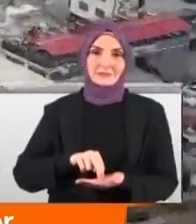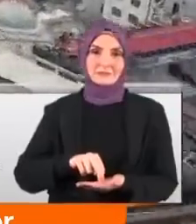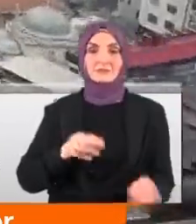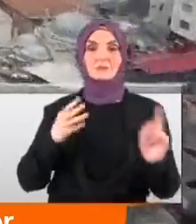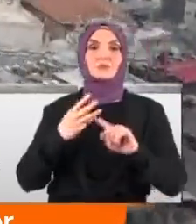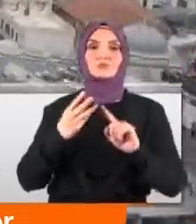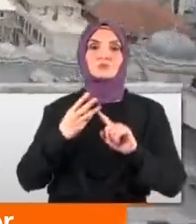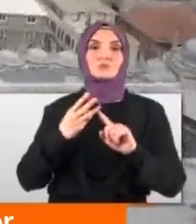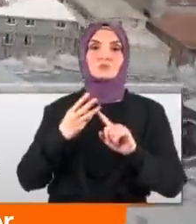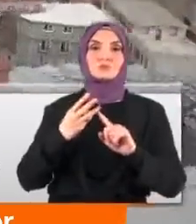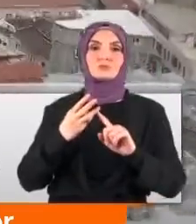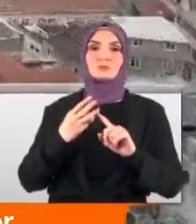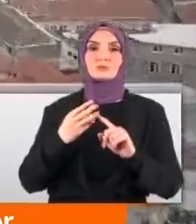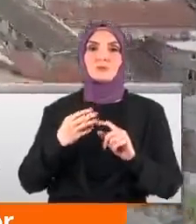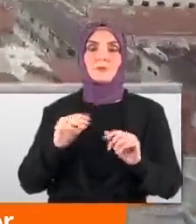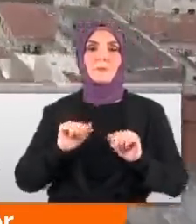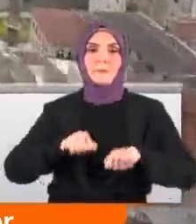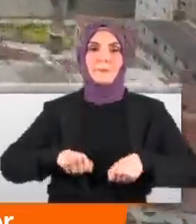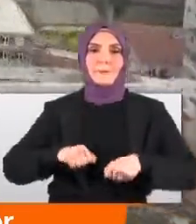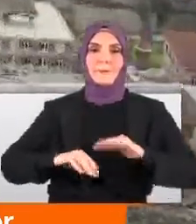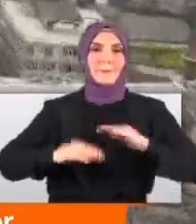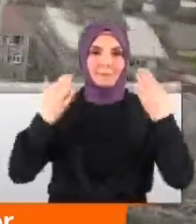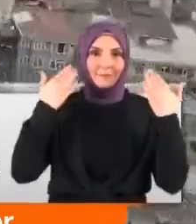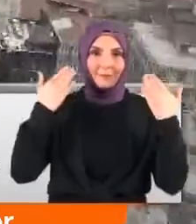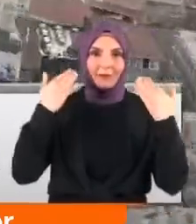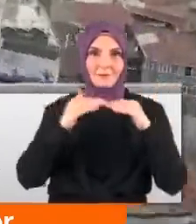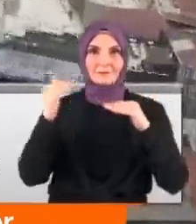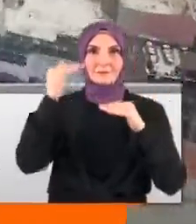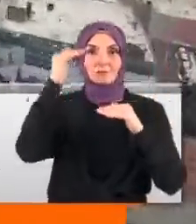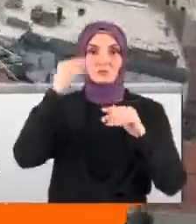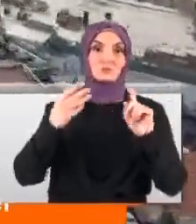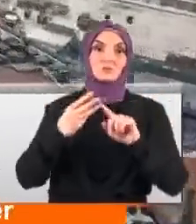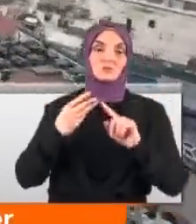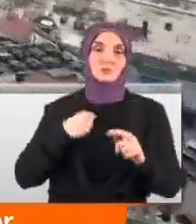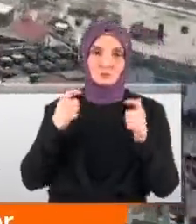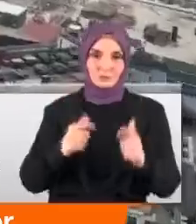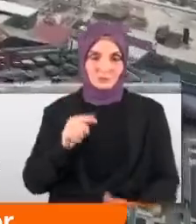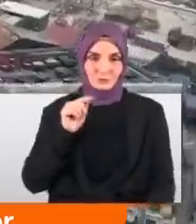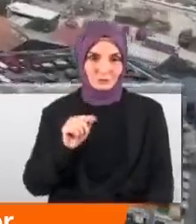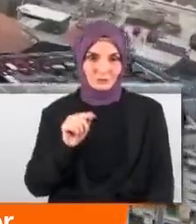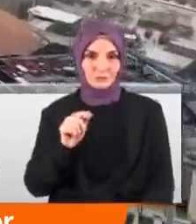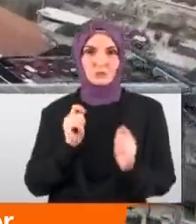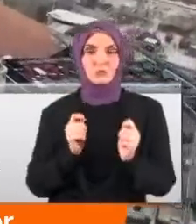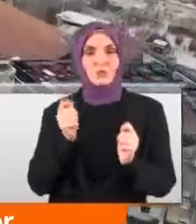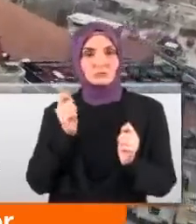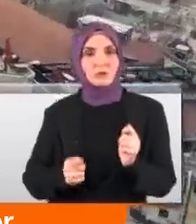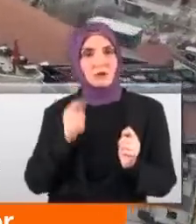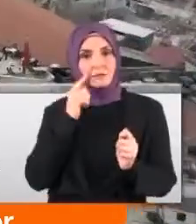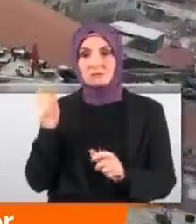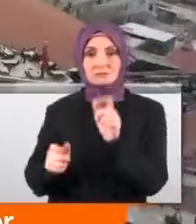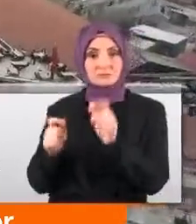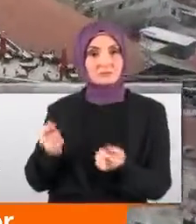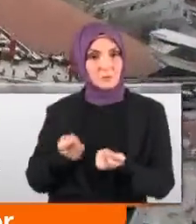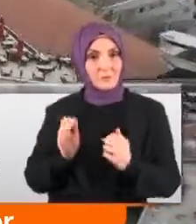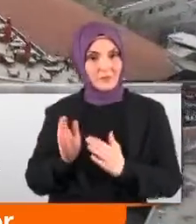ustaları bu soğukta, bu rüzgarda çalışmaya, zorlu şartlarda çalışmaya devam ediyorlar. Ama bir tarafta da onların çok ama çok